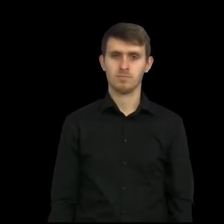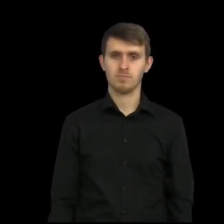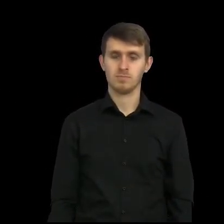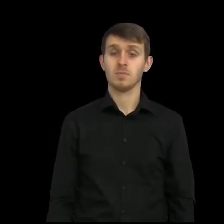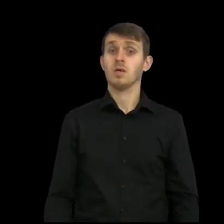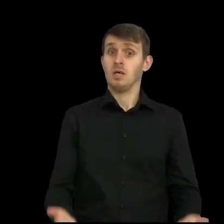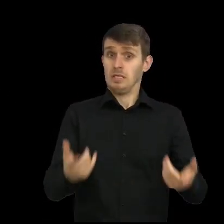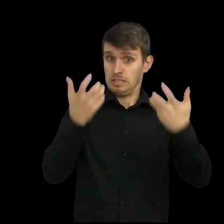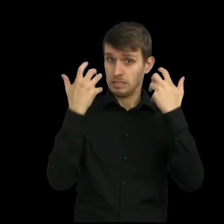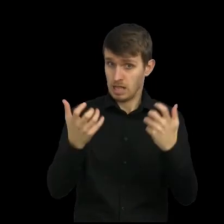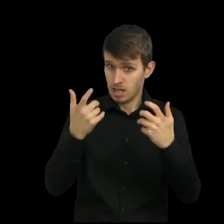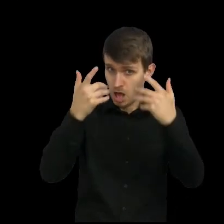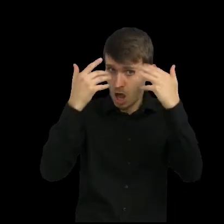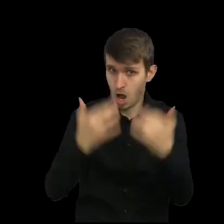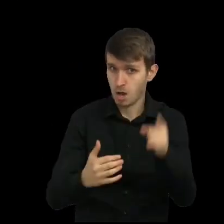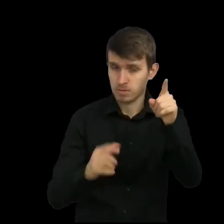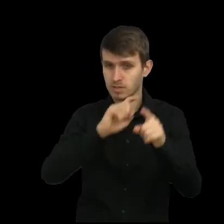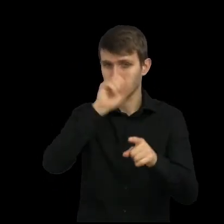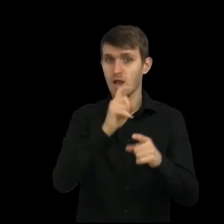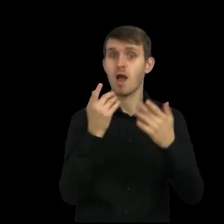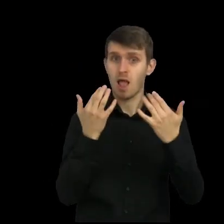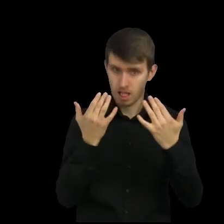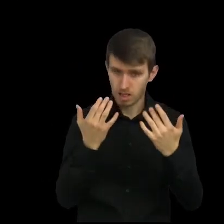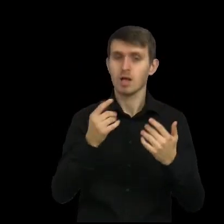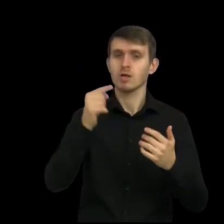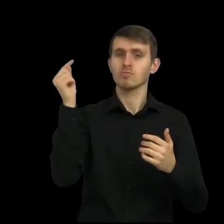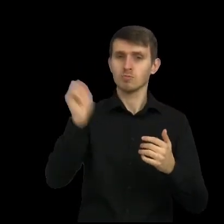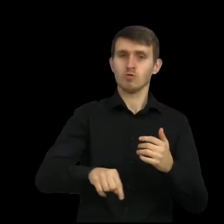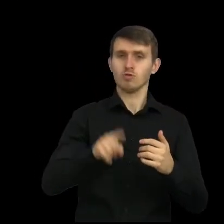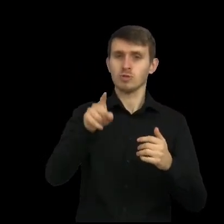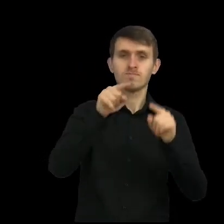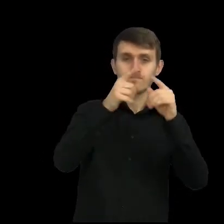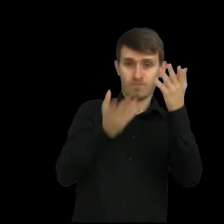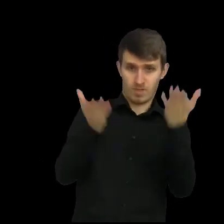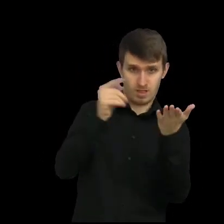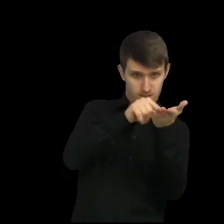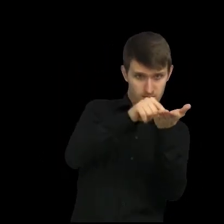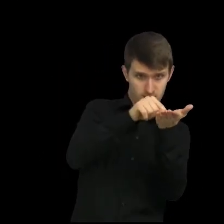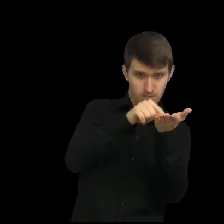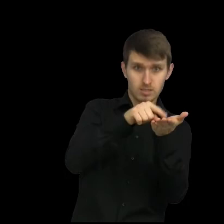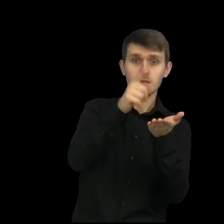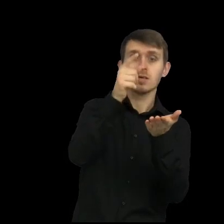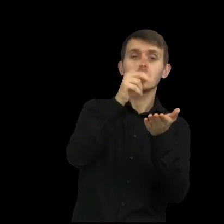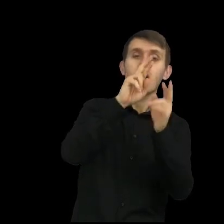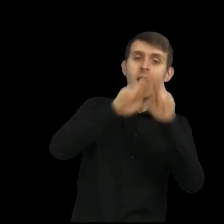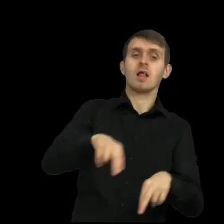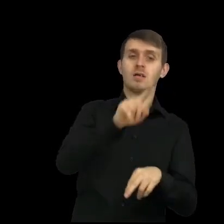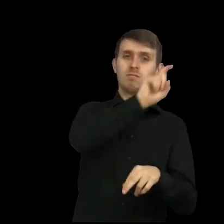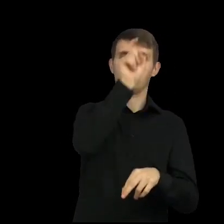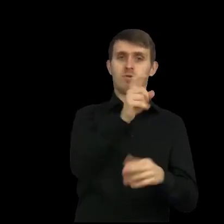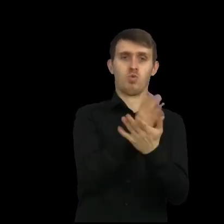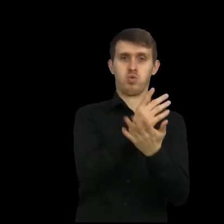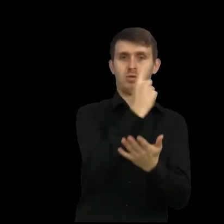Aby ustalić, ile waży tajemniczy przedmiot, trzeba doprowadzić do tego, aby na tej szali leżał tylko on.